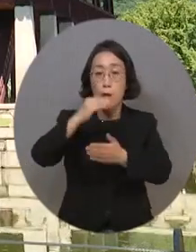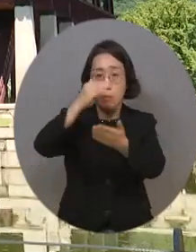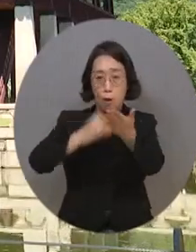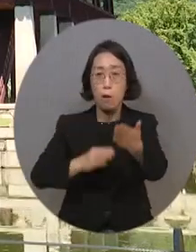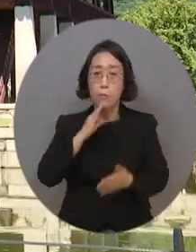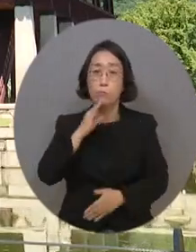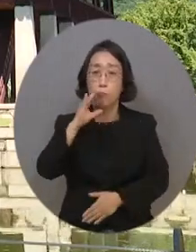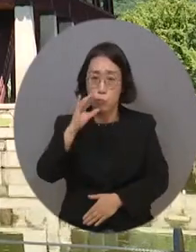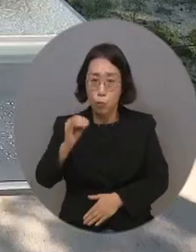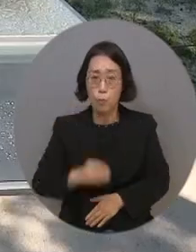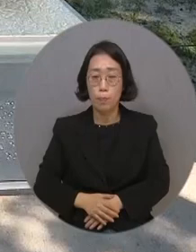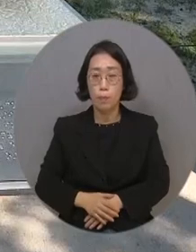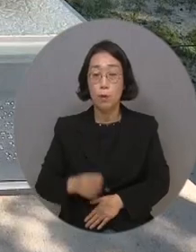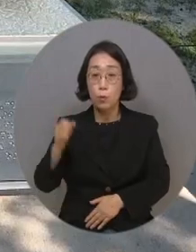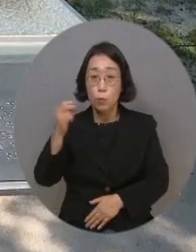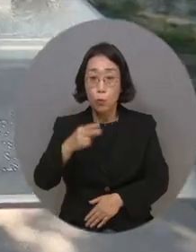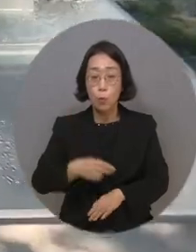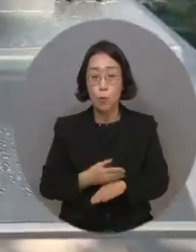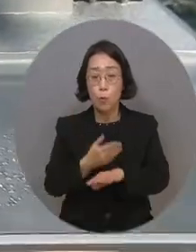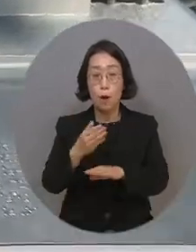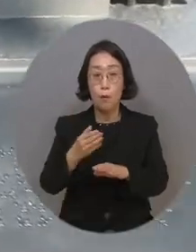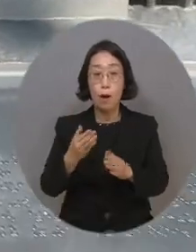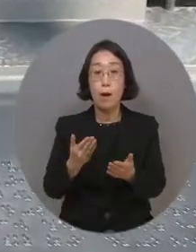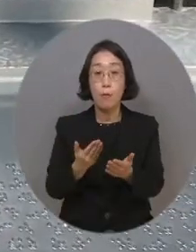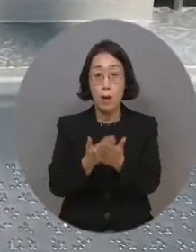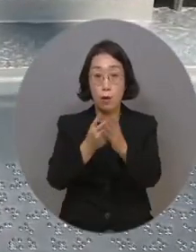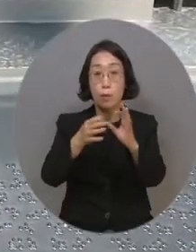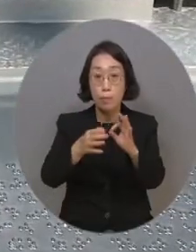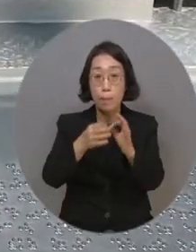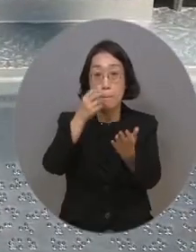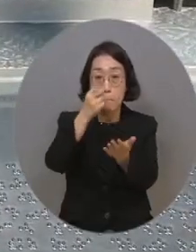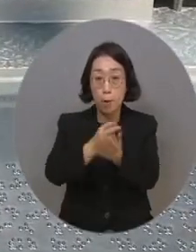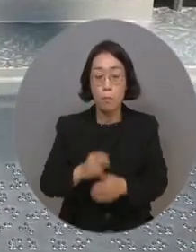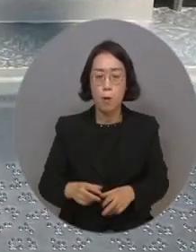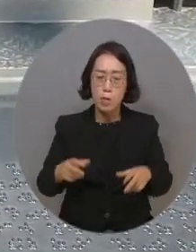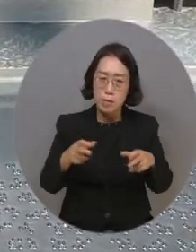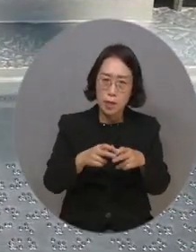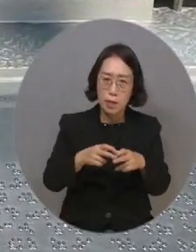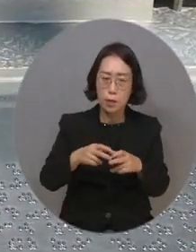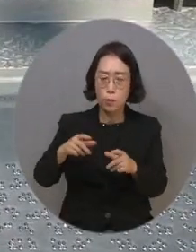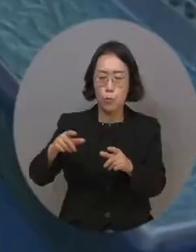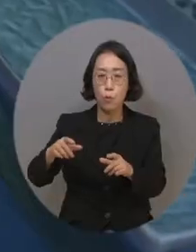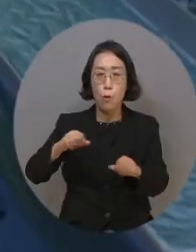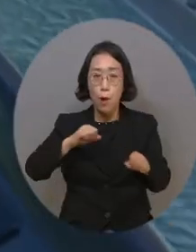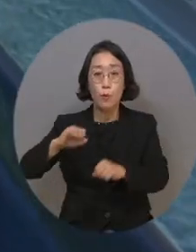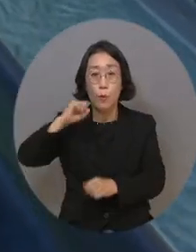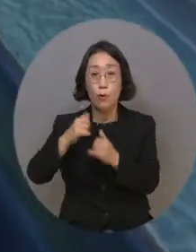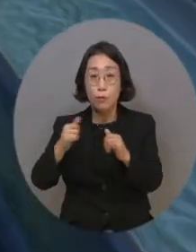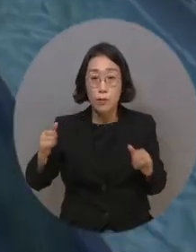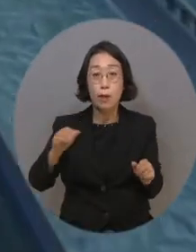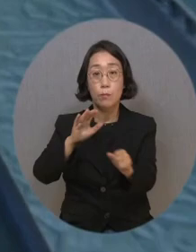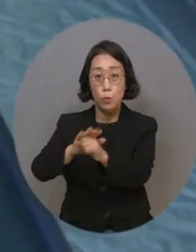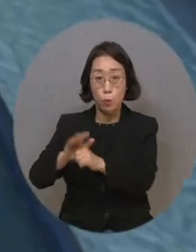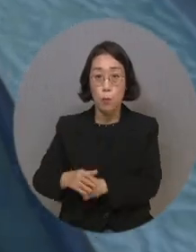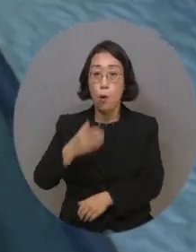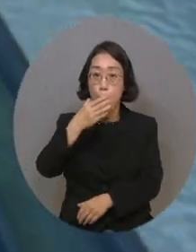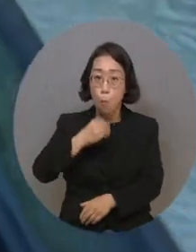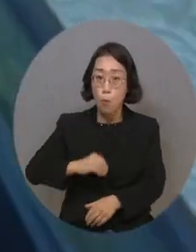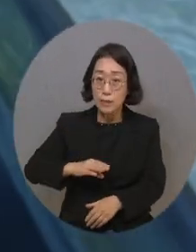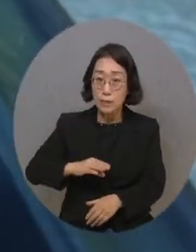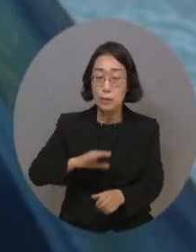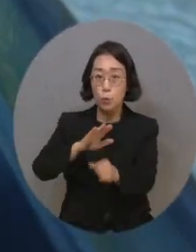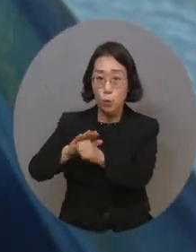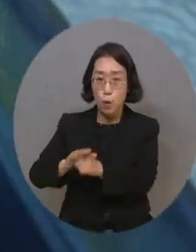있습니다. 또한 관광진흥법에서는 장애인 등 관광 취약계층의 관광활동 지원과 관광복지 증진